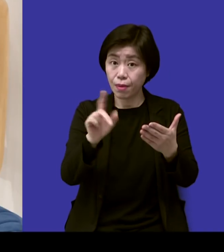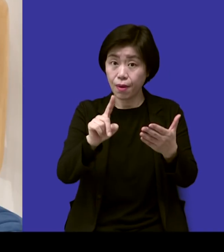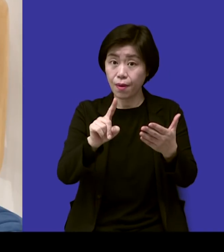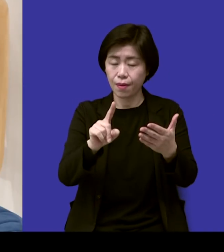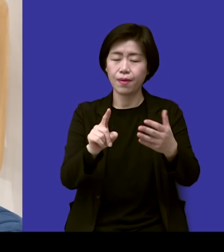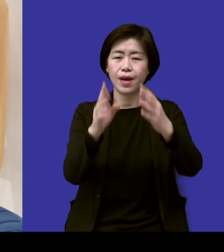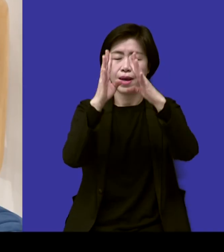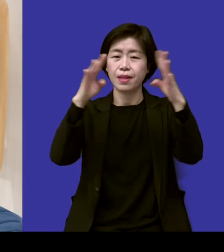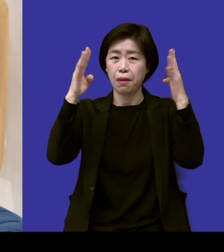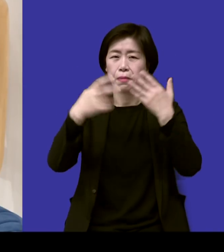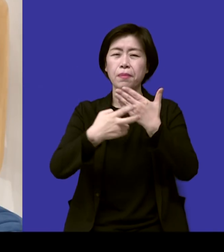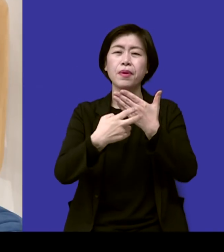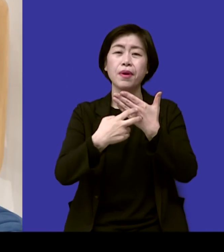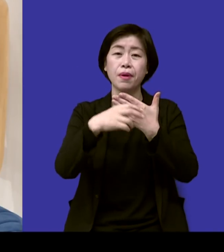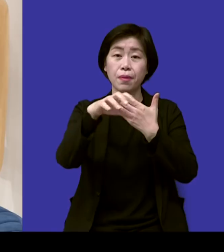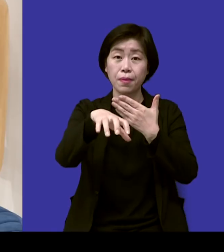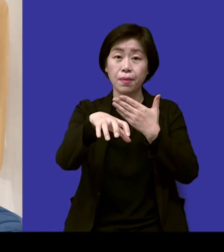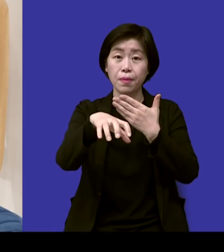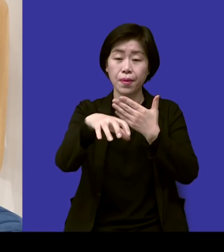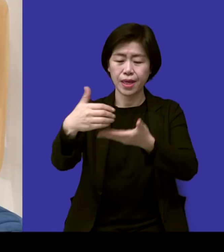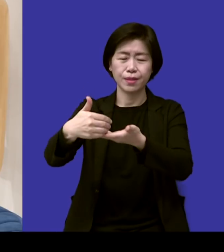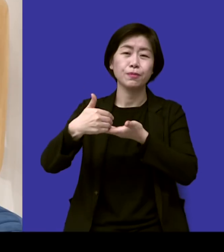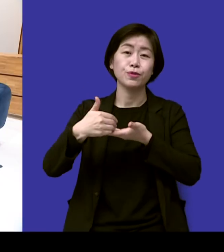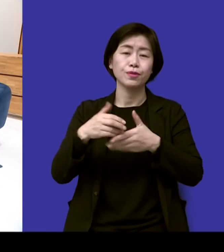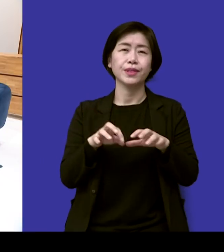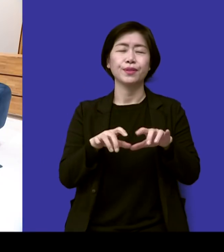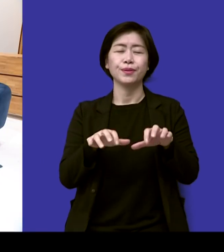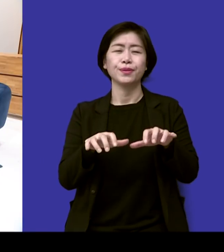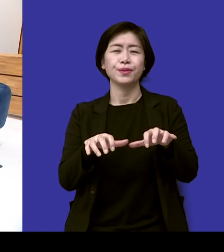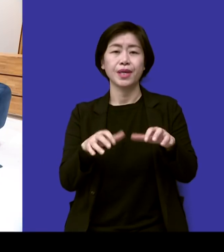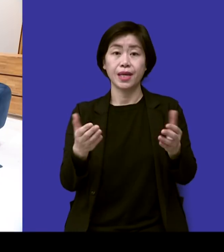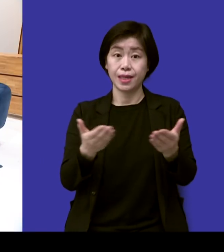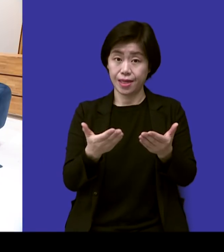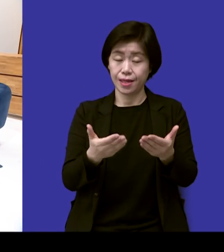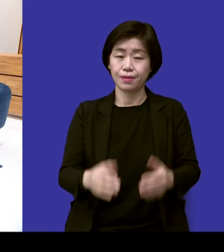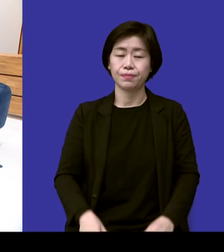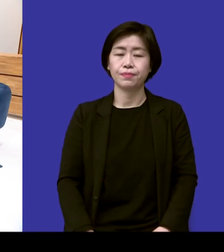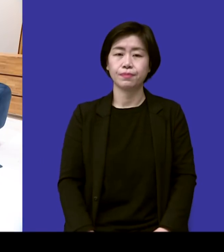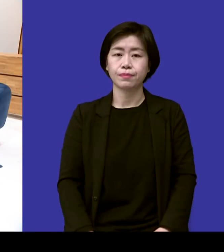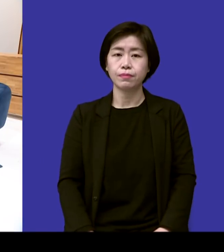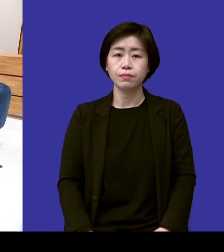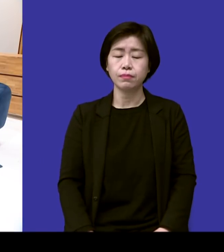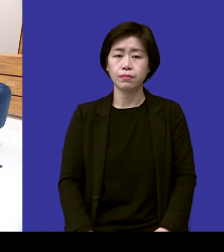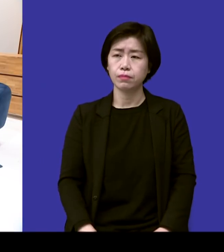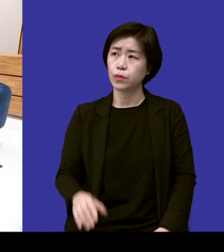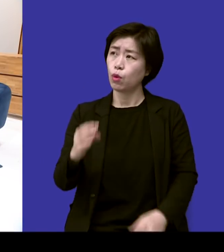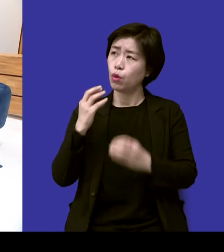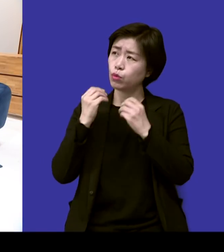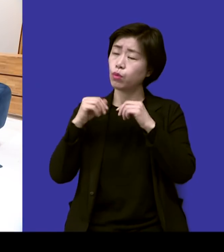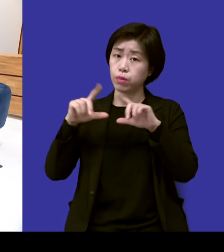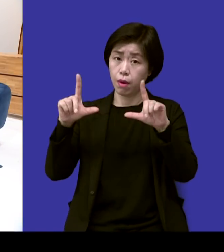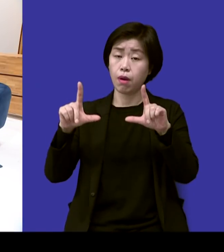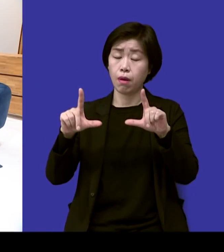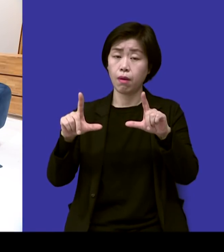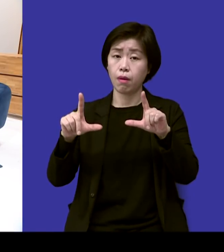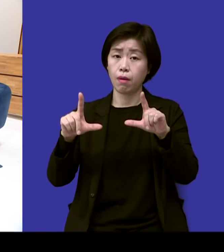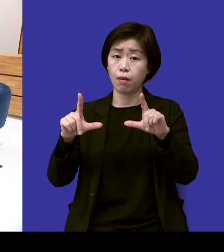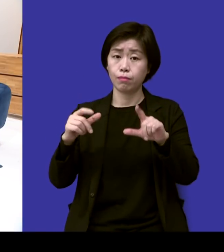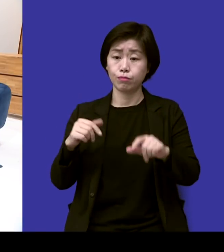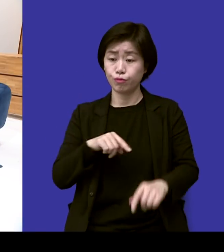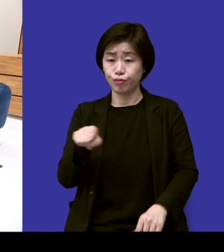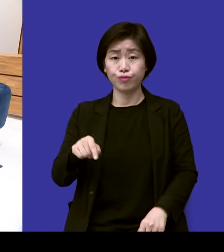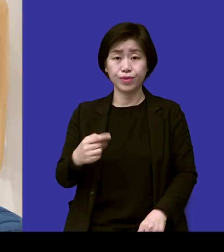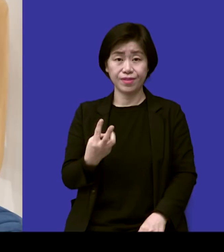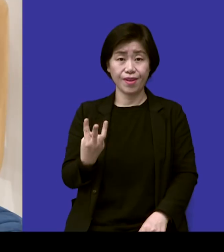접수대에서 뭐 접수하는 일을 했었는데 대학병원이었어요. 누나가 저희들을 주말에 버스를 태우고 어딜